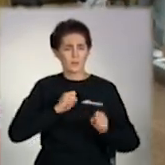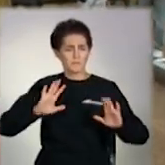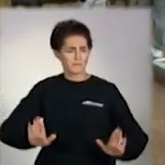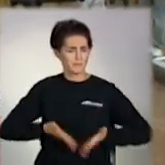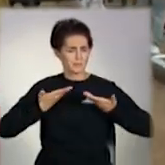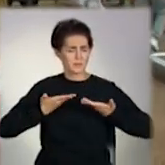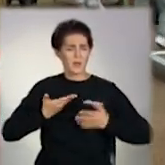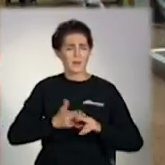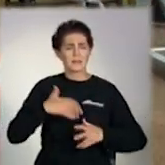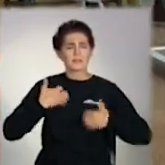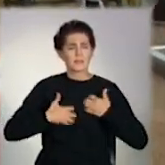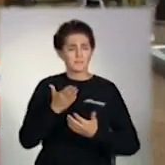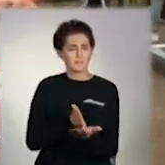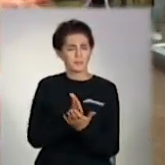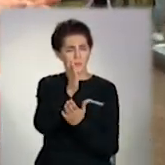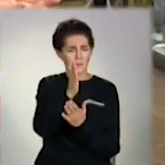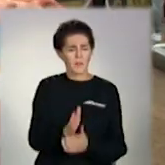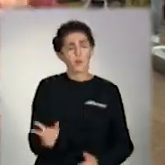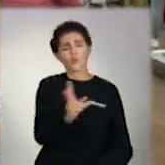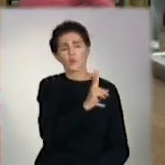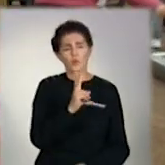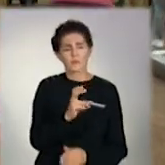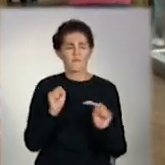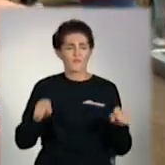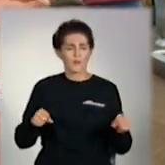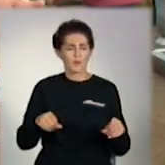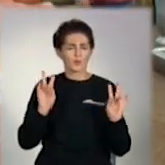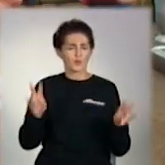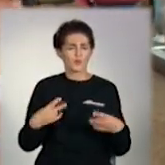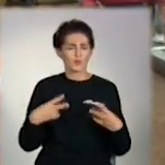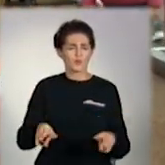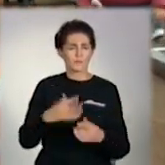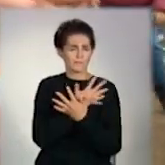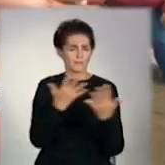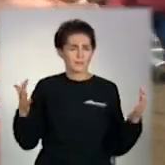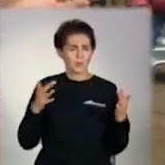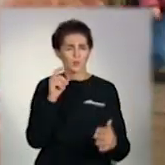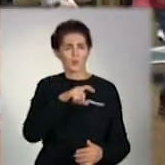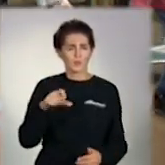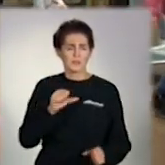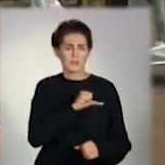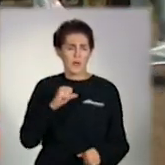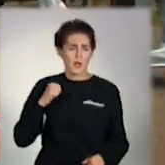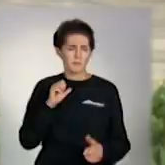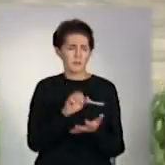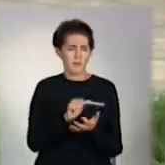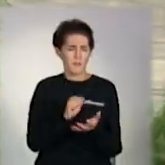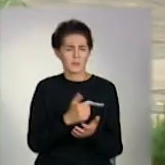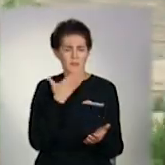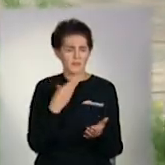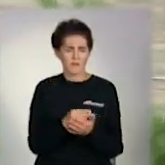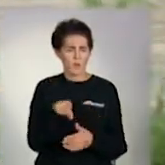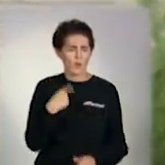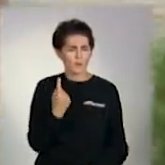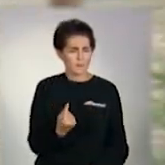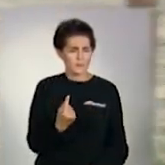стимул стремиться к чему-то, а для кого-то вообще абсолютно не нужна публика, ему гораздо комфортнее заниматься один на